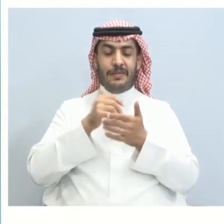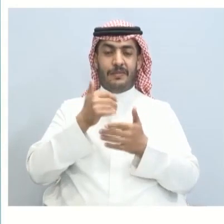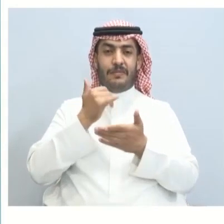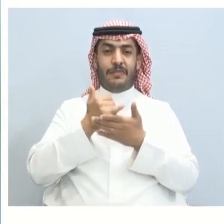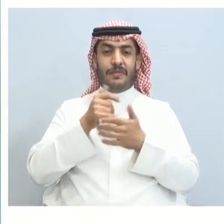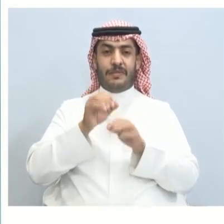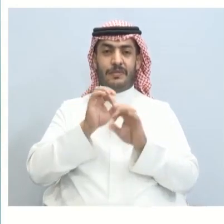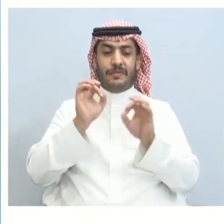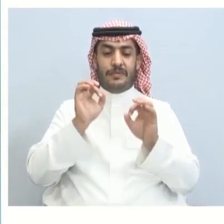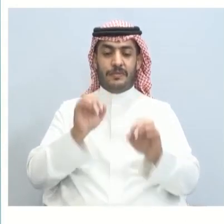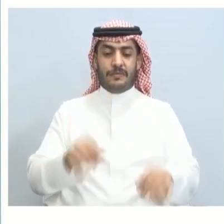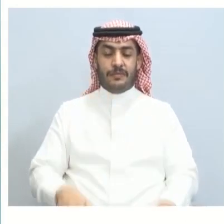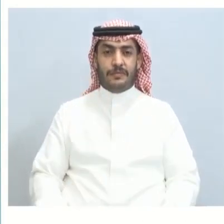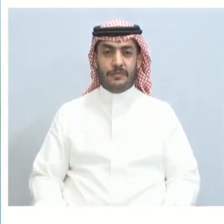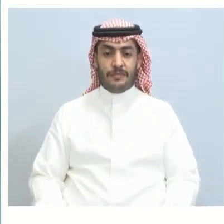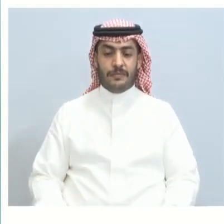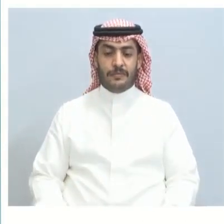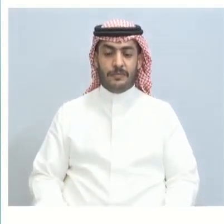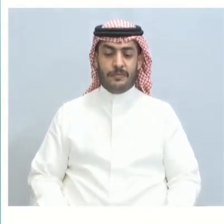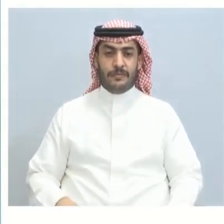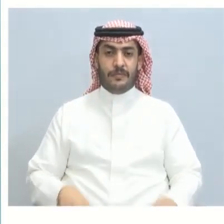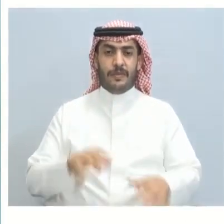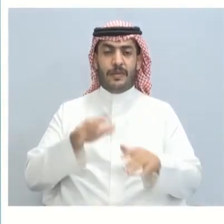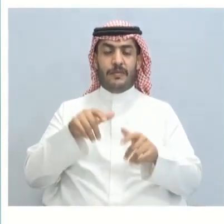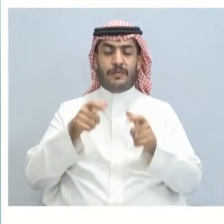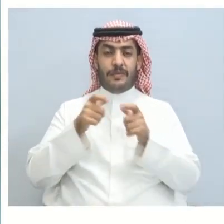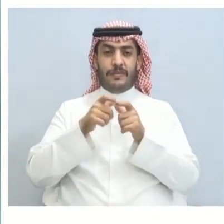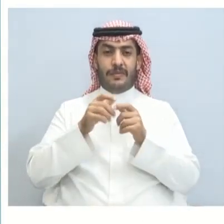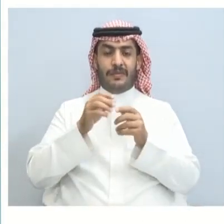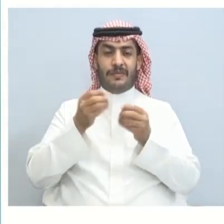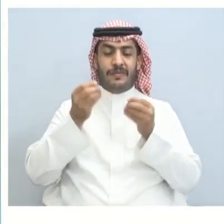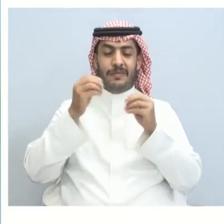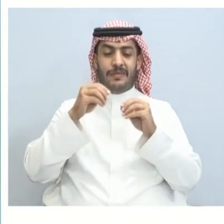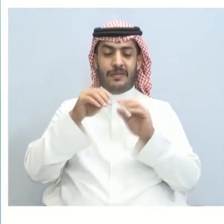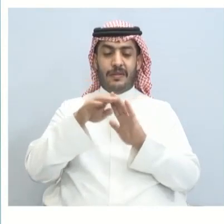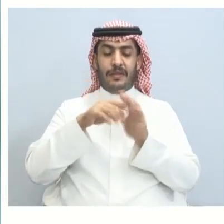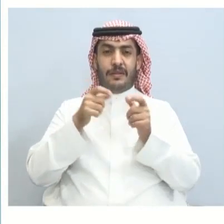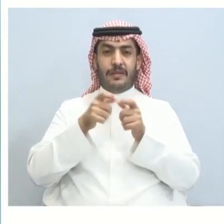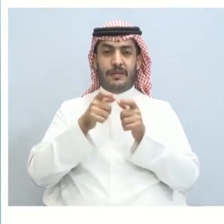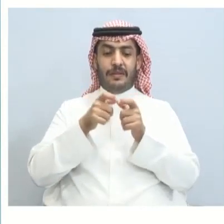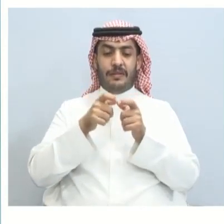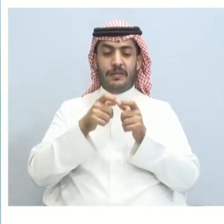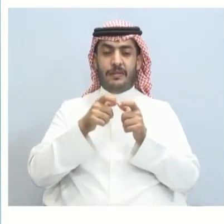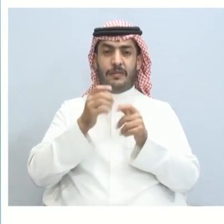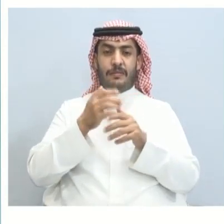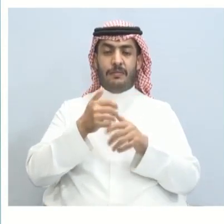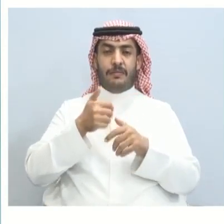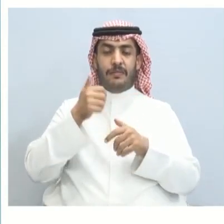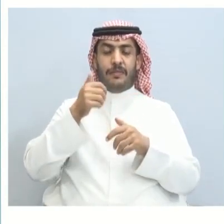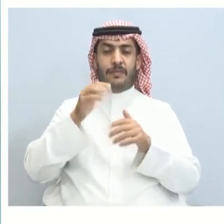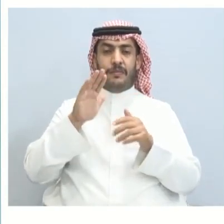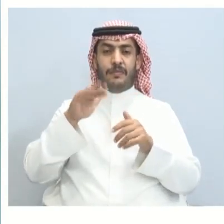يقوم باعداده اذا كان هنالك اجتماع قادم واتفق الاعضاء على هذا الاجتماع اذا يتفقون